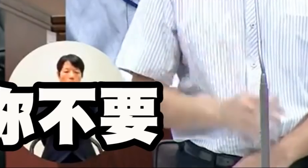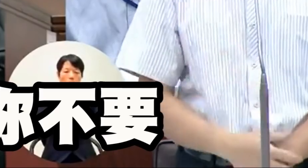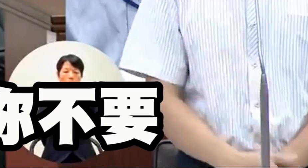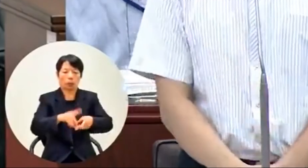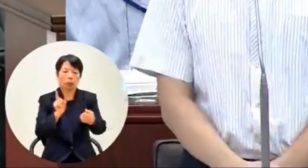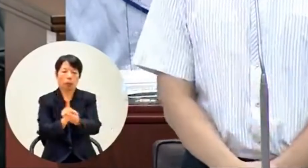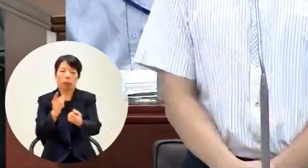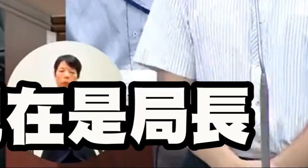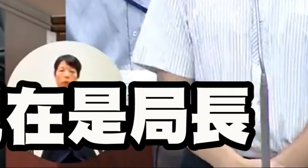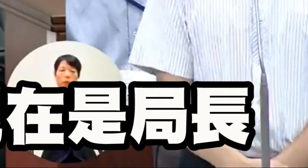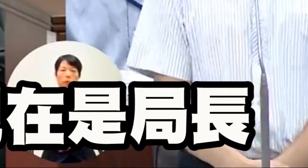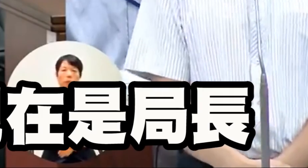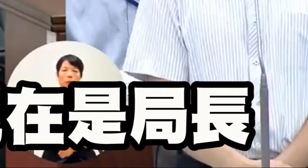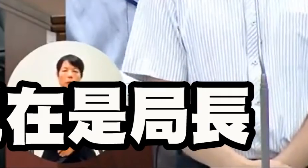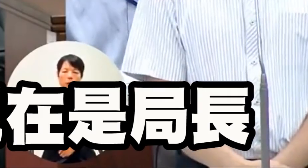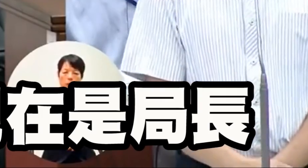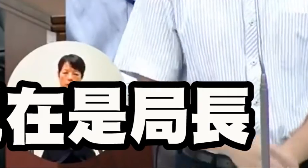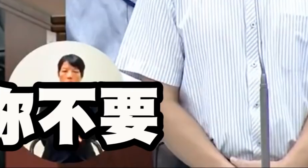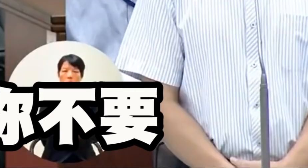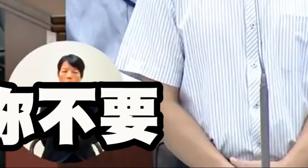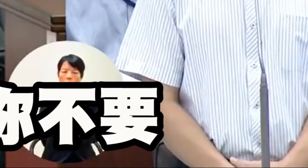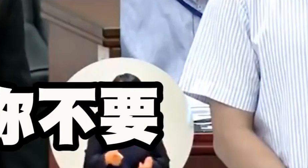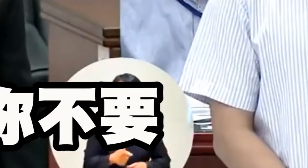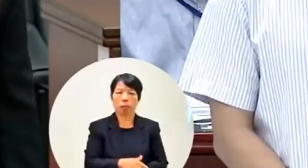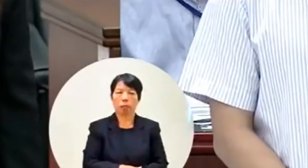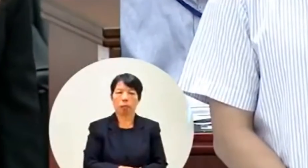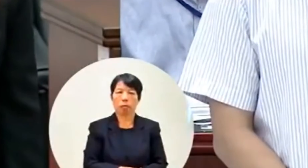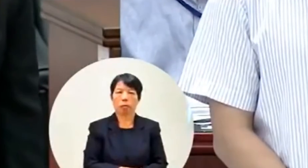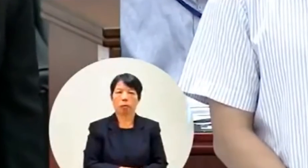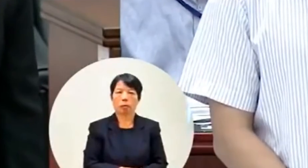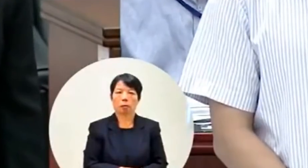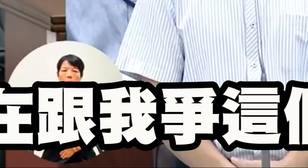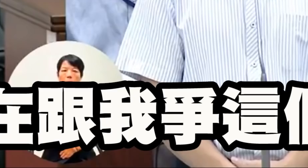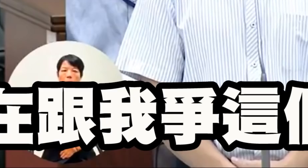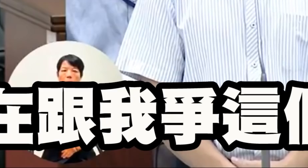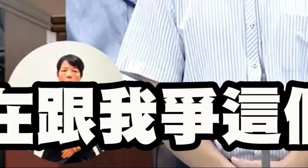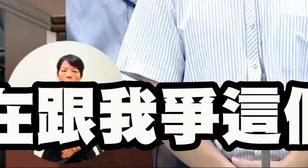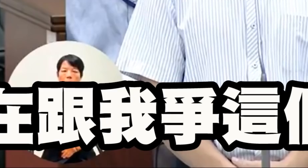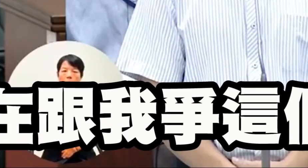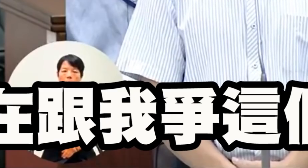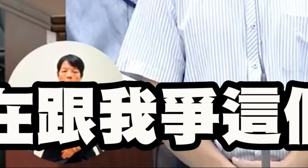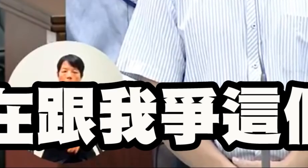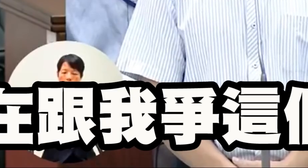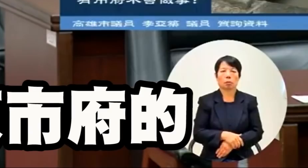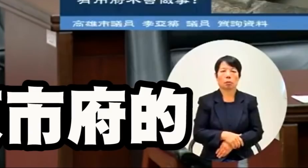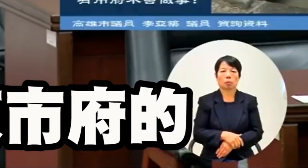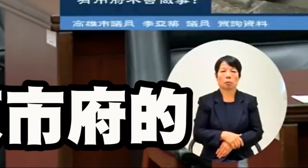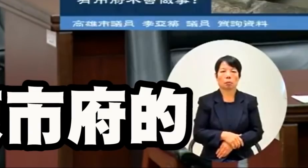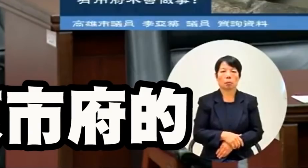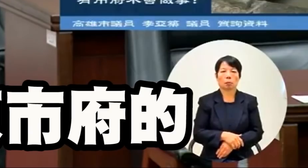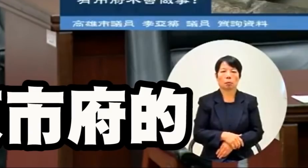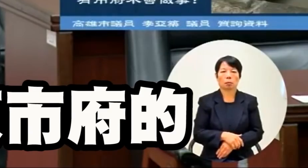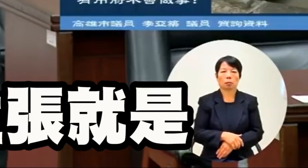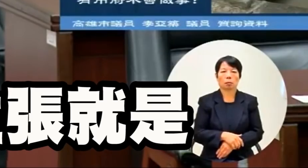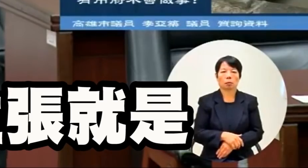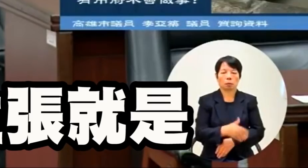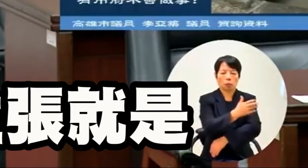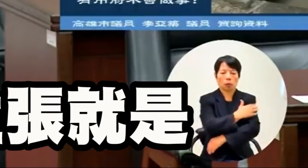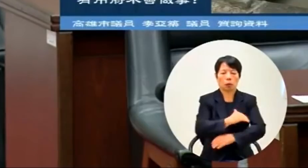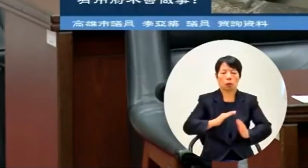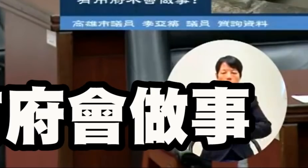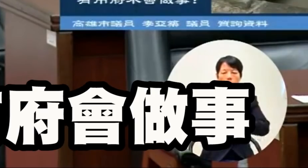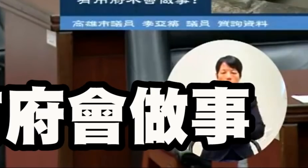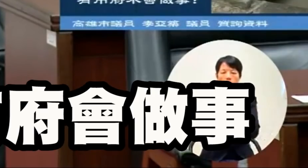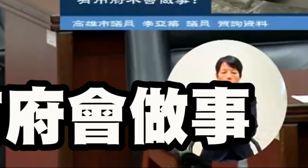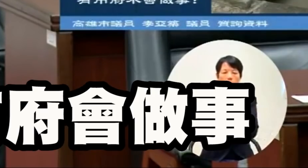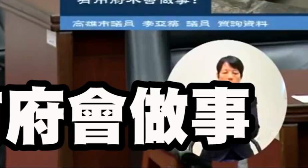是全部。 你不要啊！你现在是局长，你不要啊！现在还在跟我争这个。陈市府的主张就